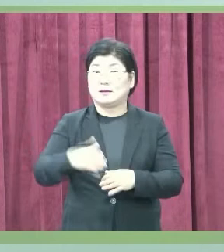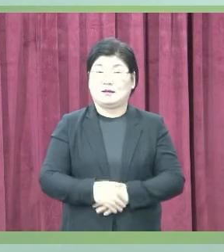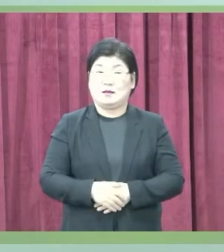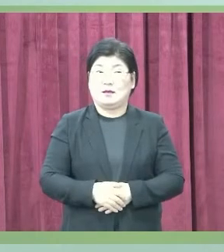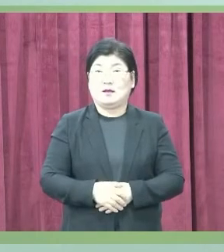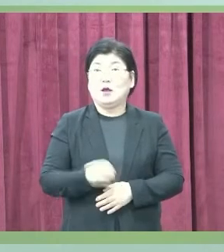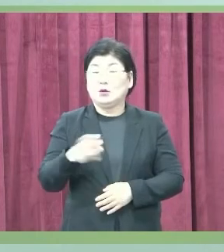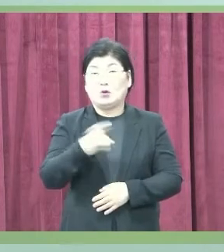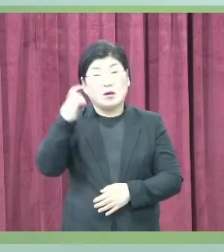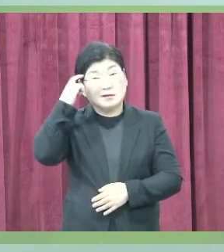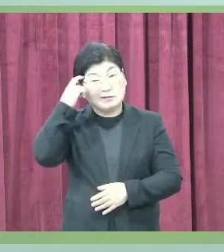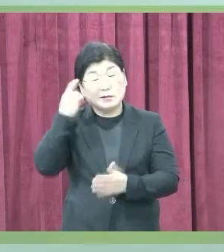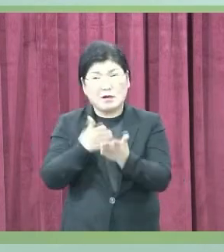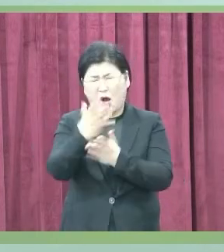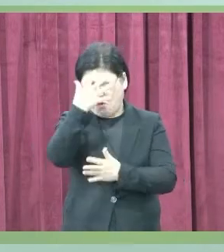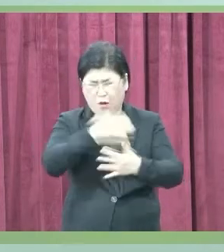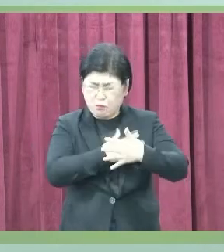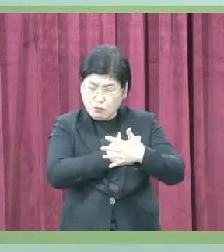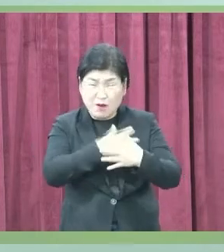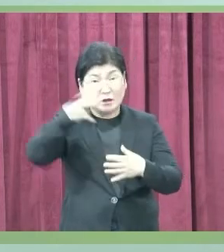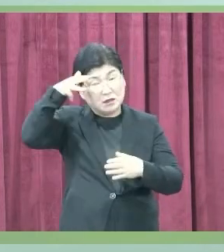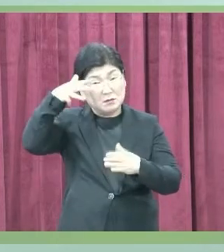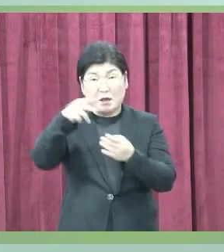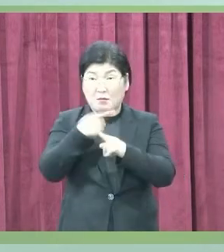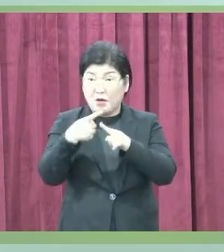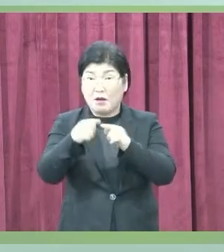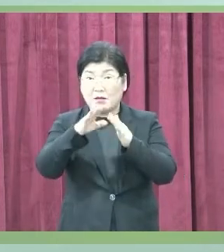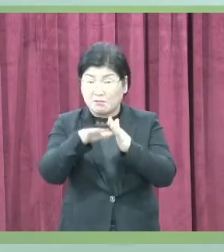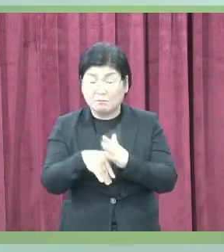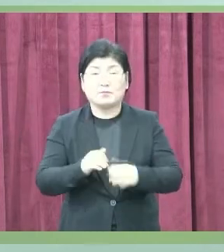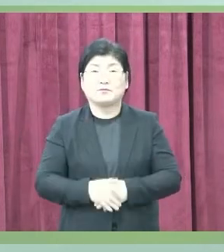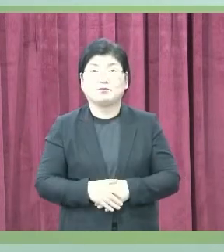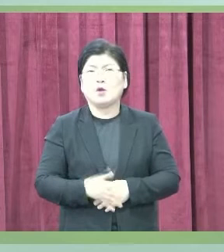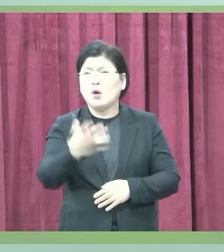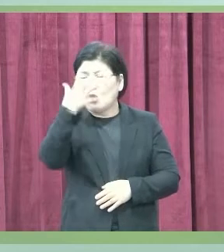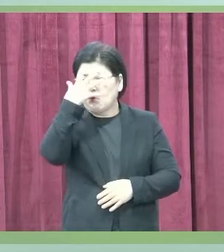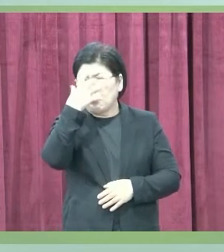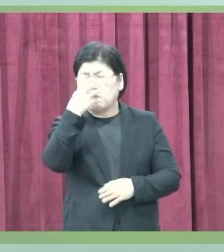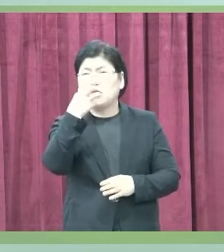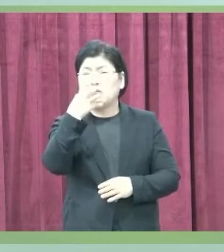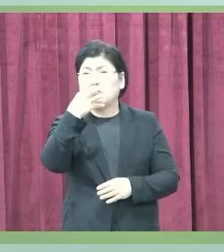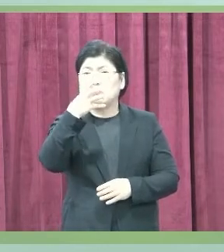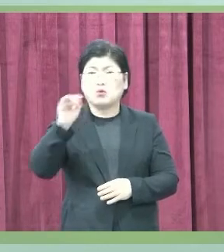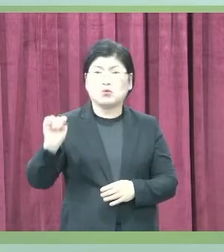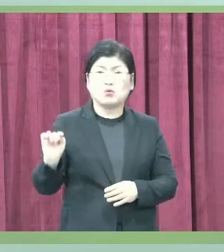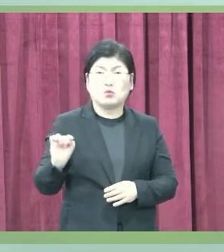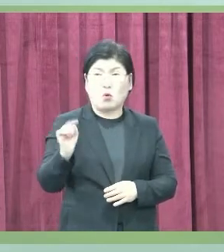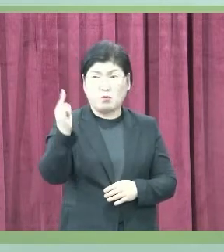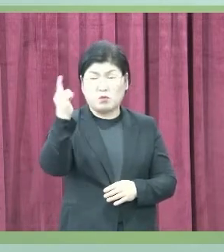다음에 이제 정신과적 질환, 우울, 불안, 치매를 보면 이제 그 우울이 이제 높은